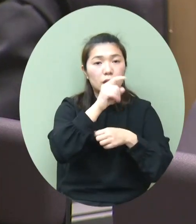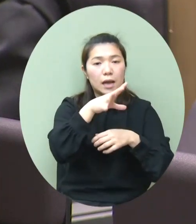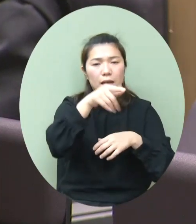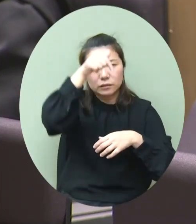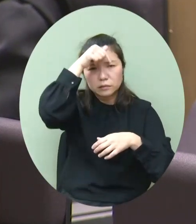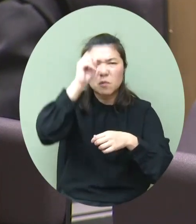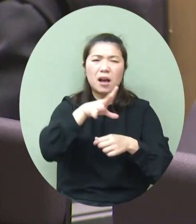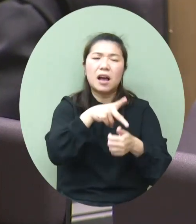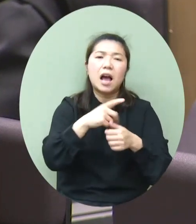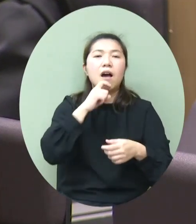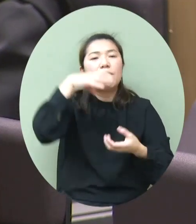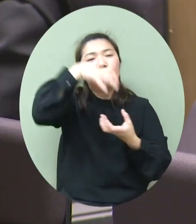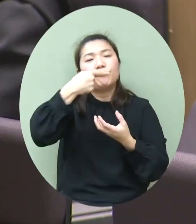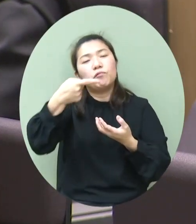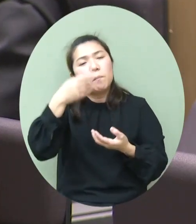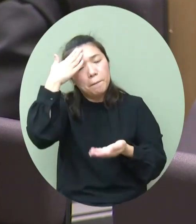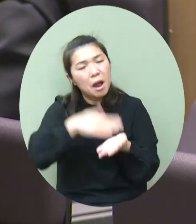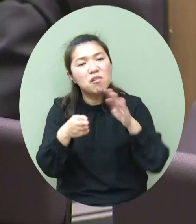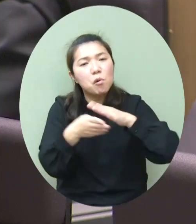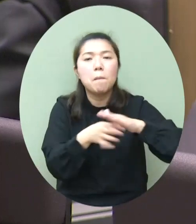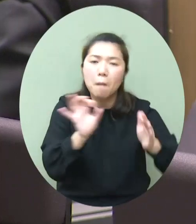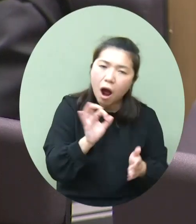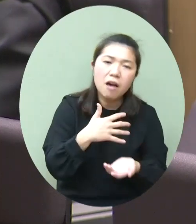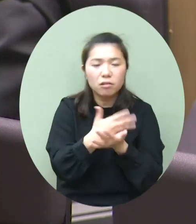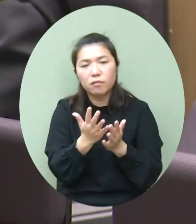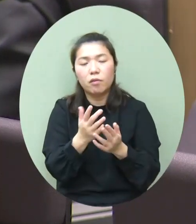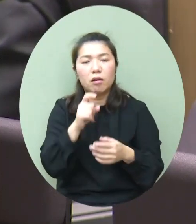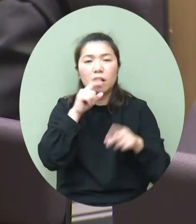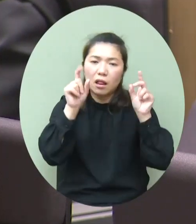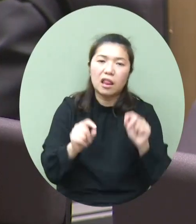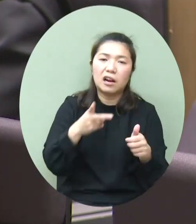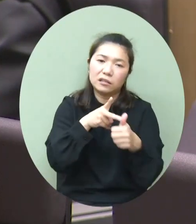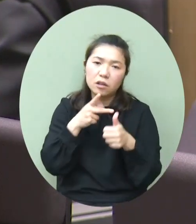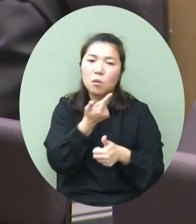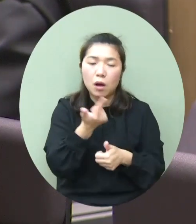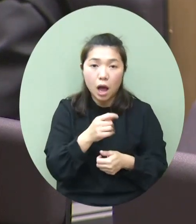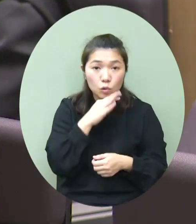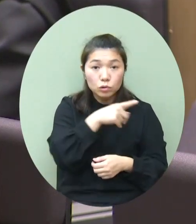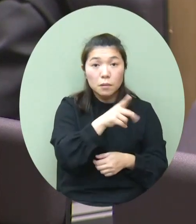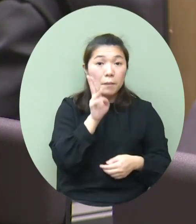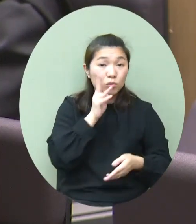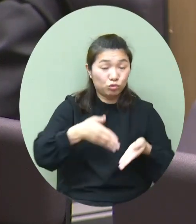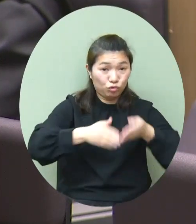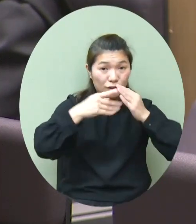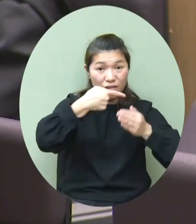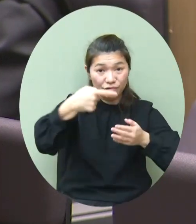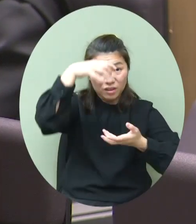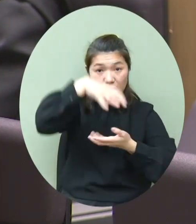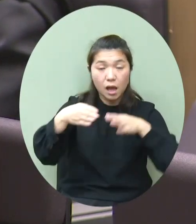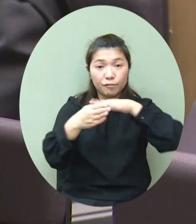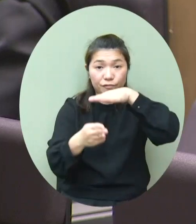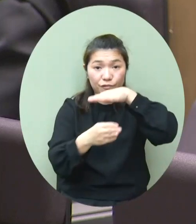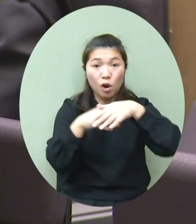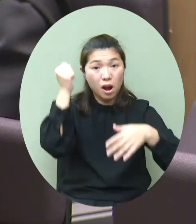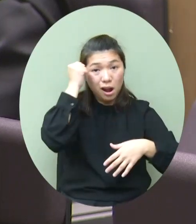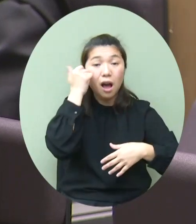问设置负压病房在技术上是不是很困难呢？那么私家医院有没有能力做得到呢？第三